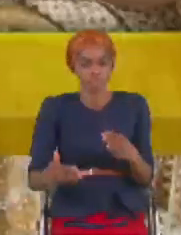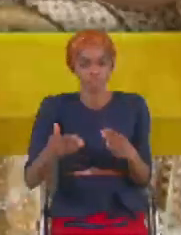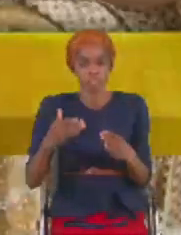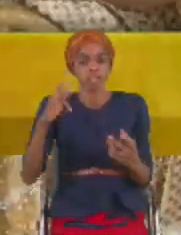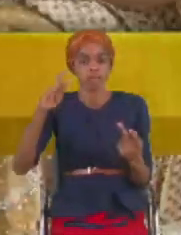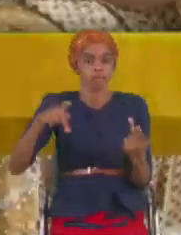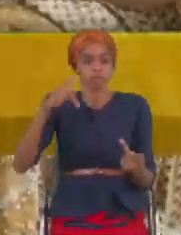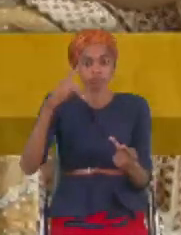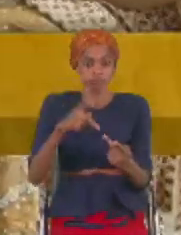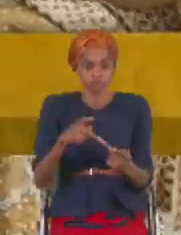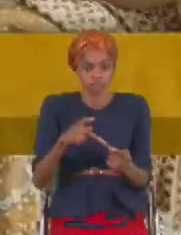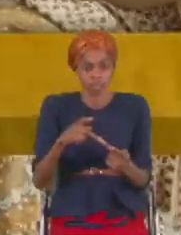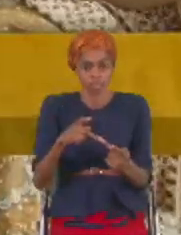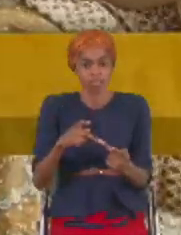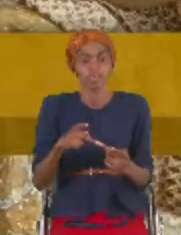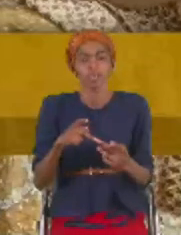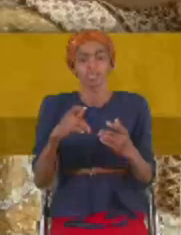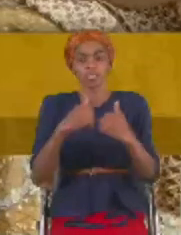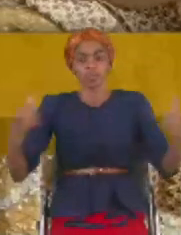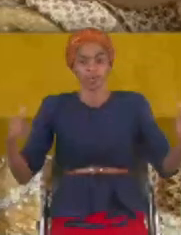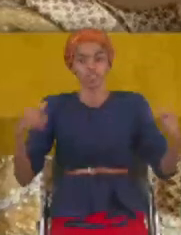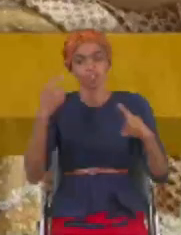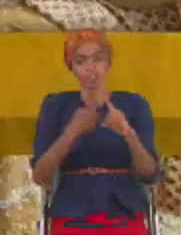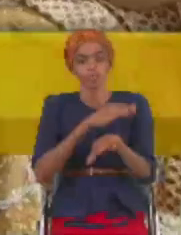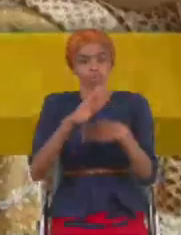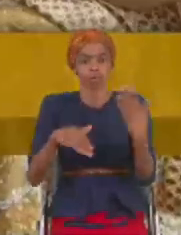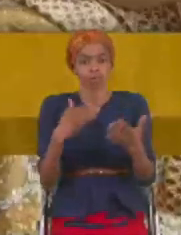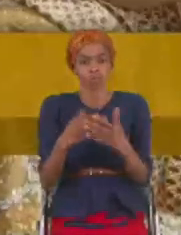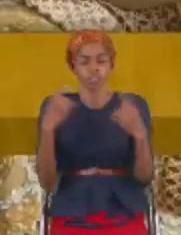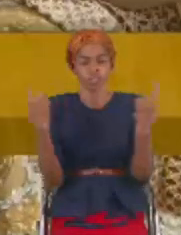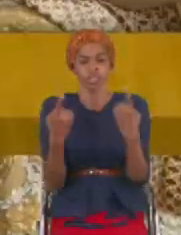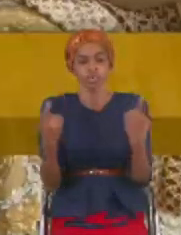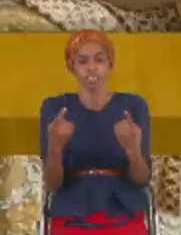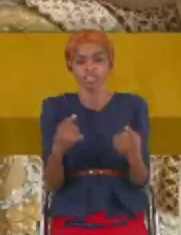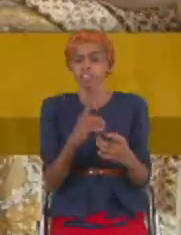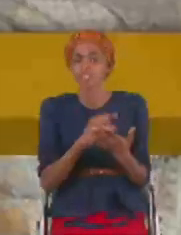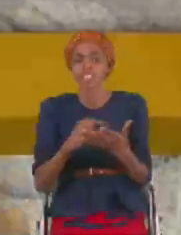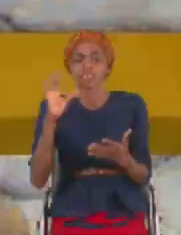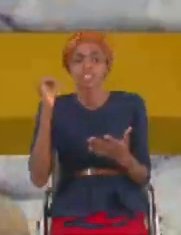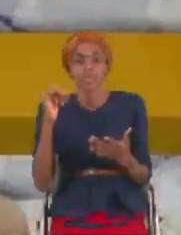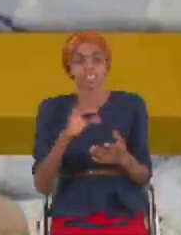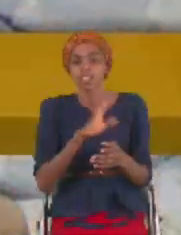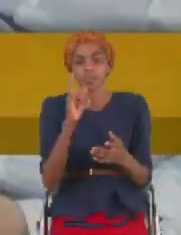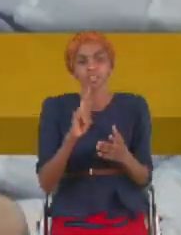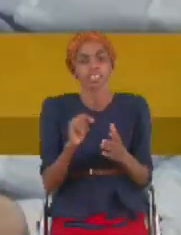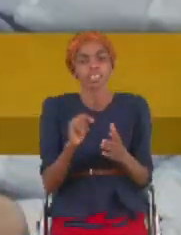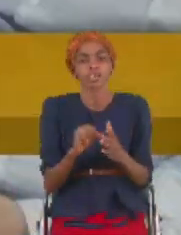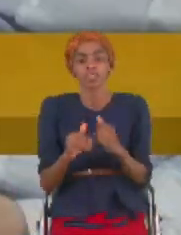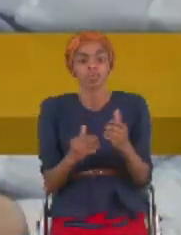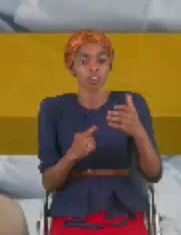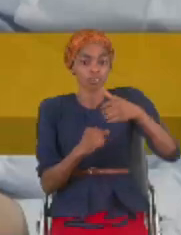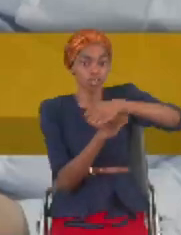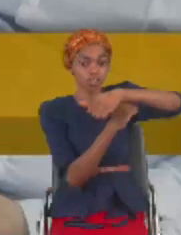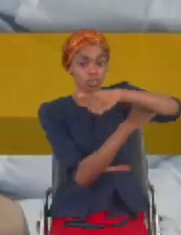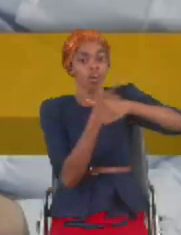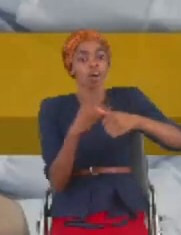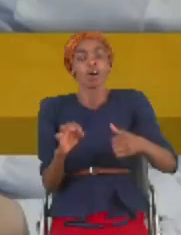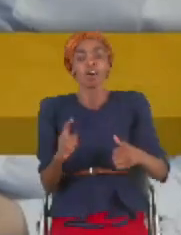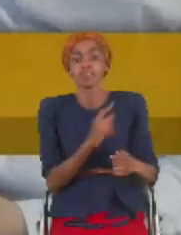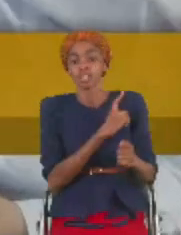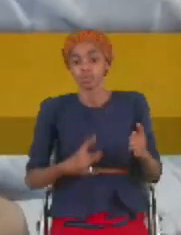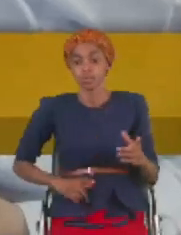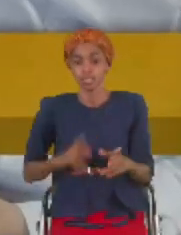verset 19 néanmoins le sol il fondement de dieu reste debout avec ses paroles qui lui sert de zoo le